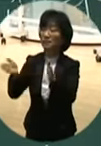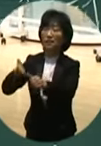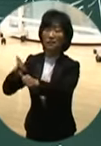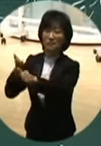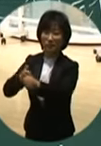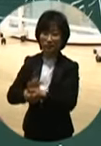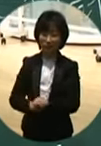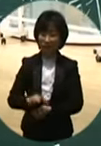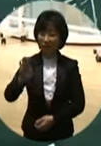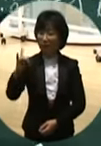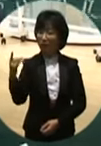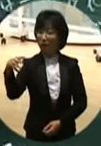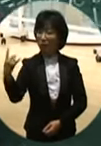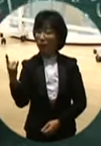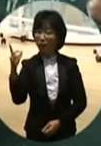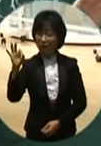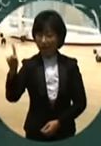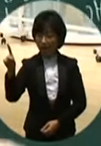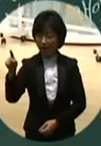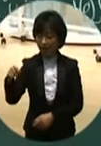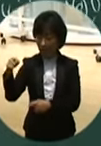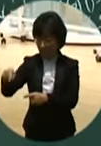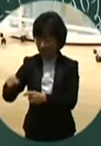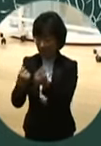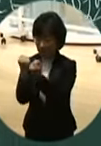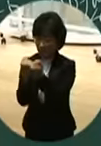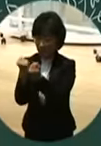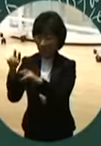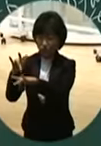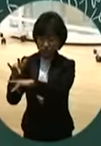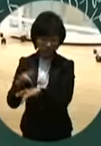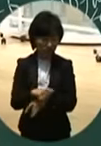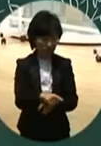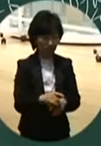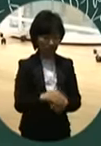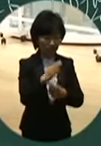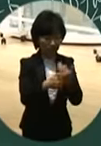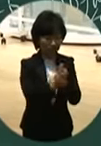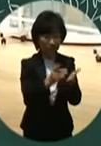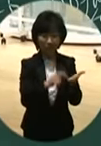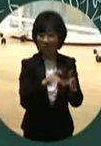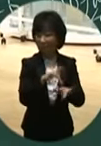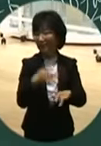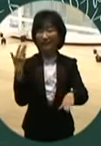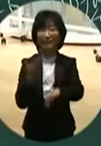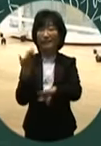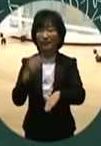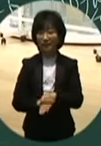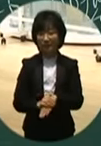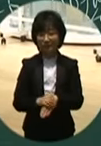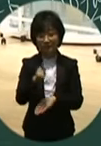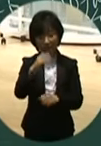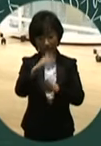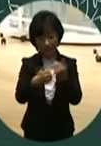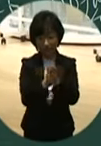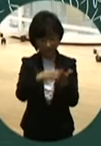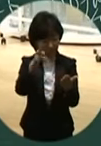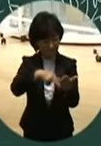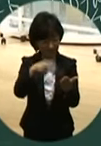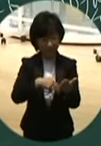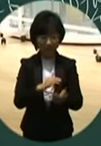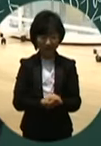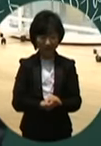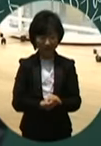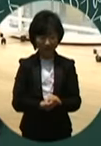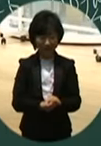again. 예수님이 말씀하셨어요. Jesus himself said. 너희 아비 마귀. Your father the devil. 여러분 집에 들어와서 여러분. 남편 보고 안 믿는